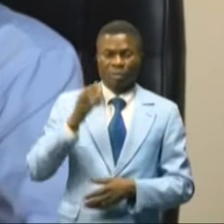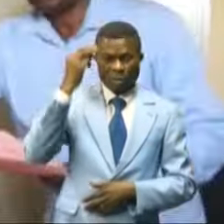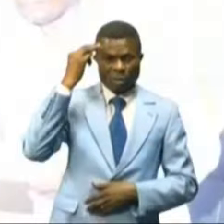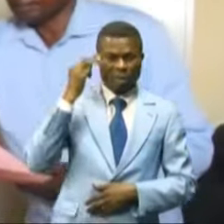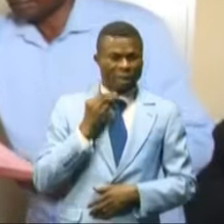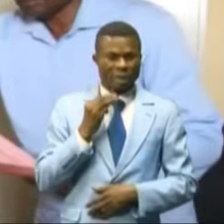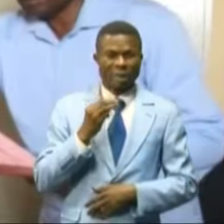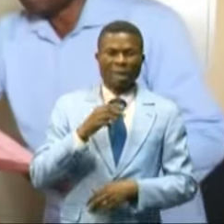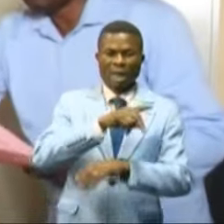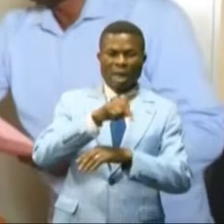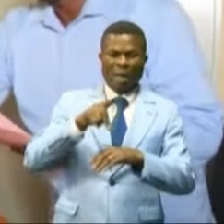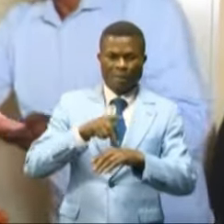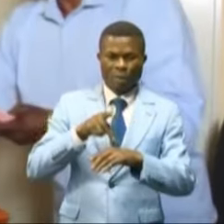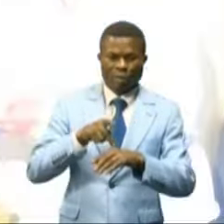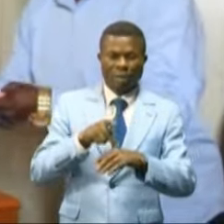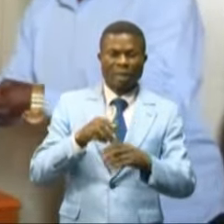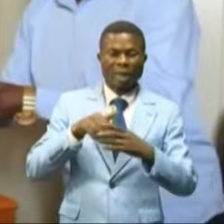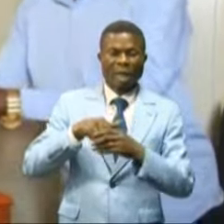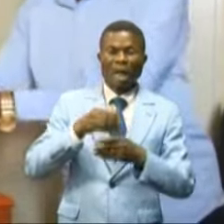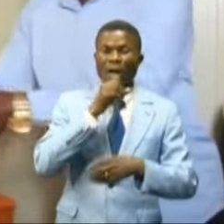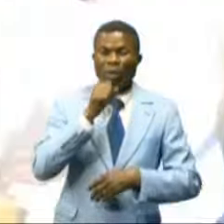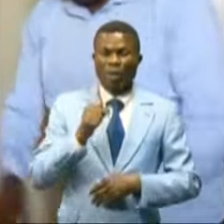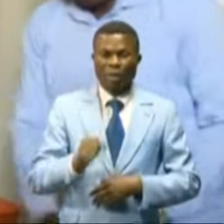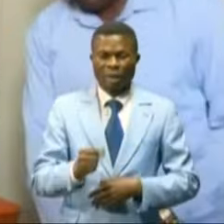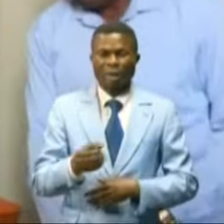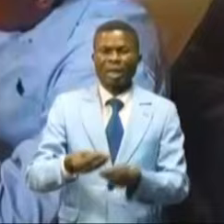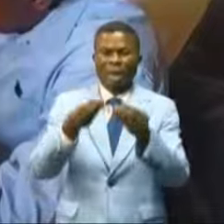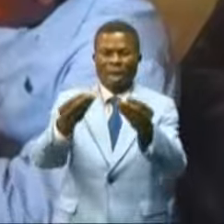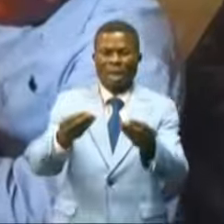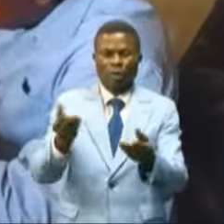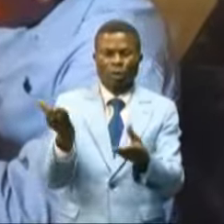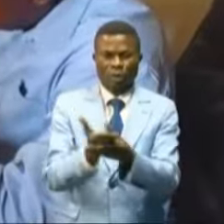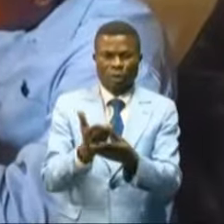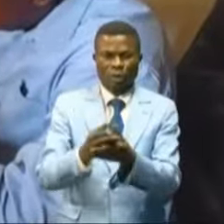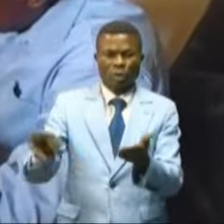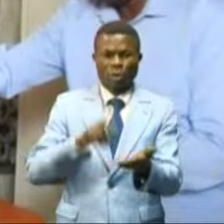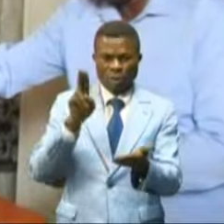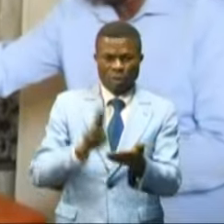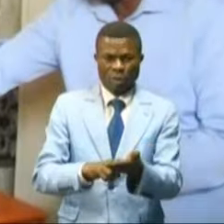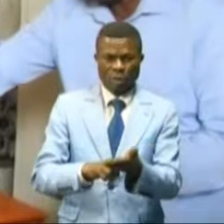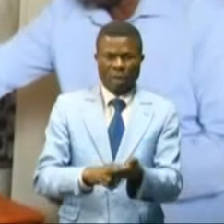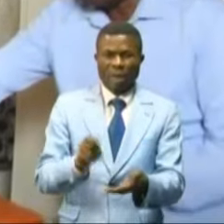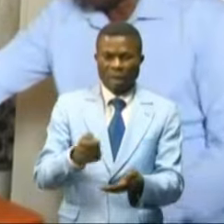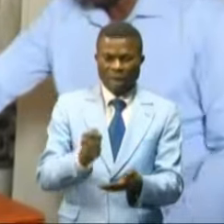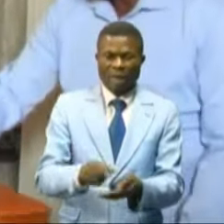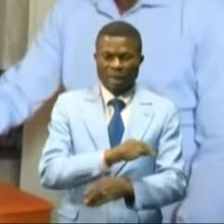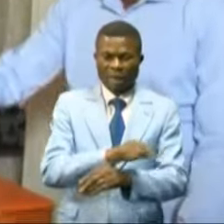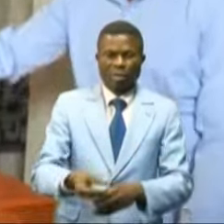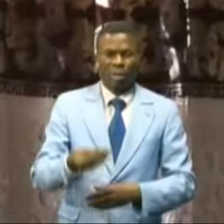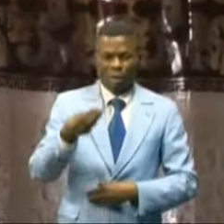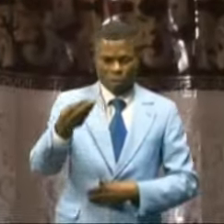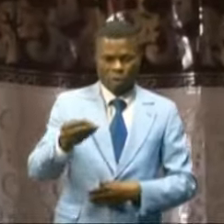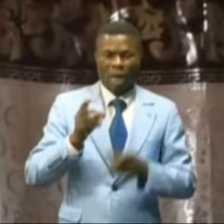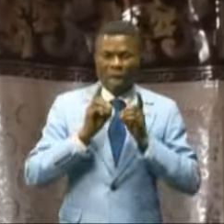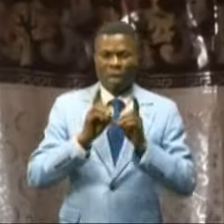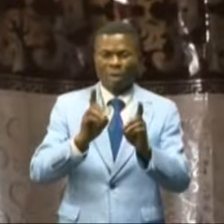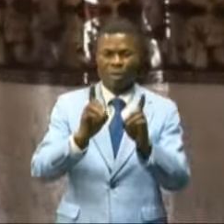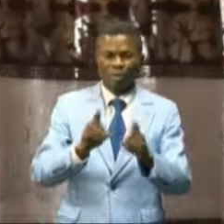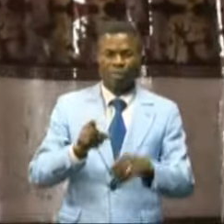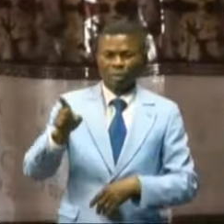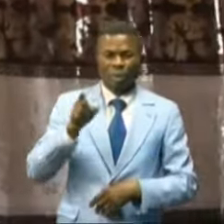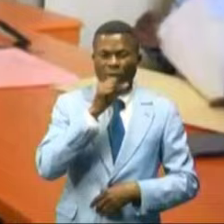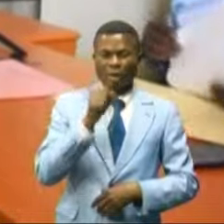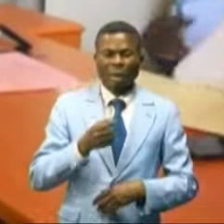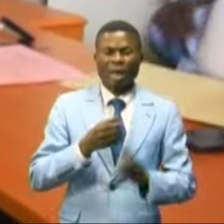provincial sortant, a remis le pouvoir à son successeur après avoir signé les procès verbaux et remis les clés du ministère. Dans son discours, Noël Lumbu